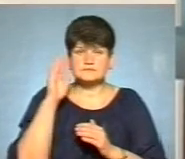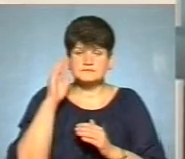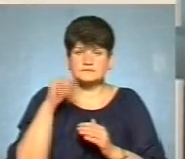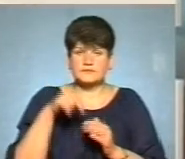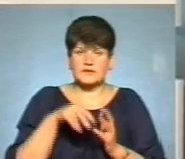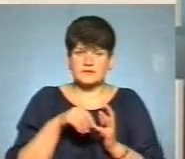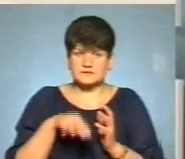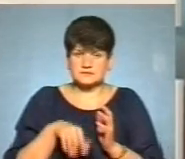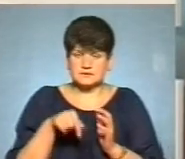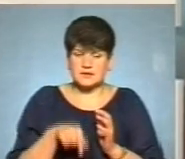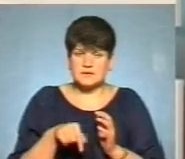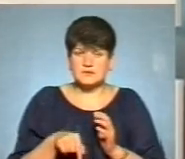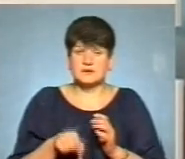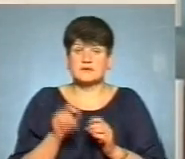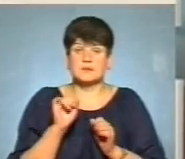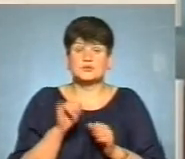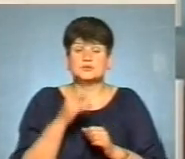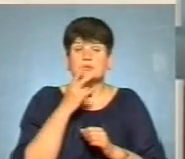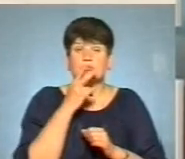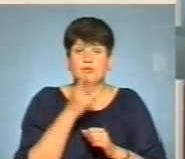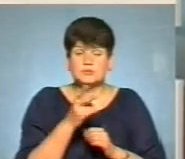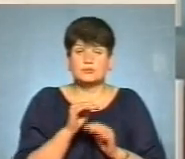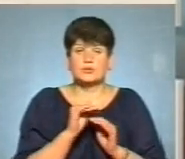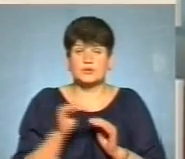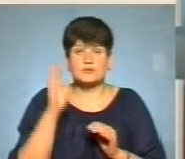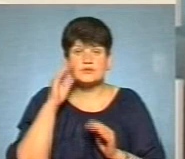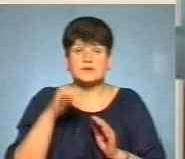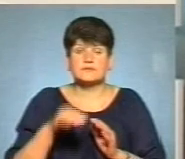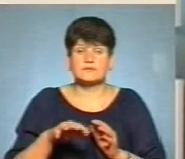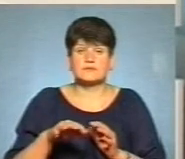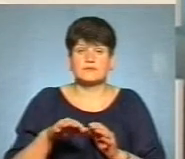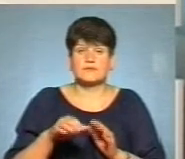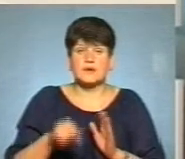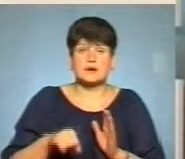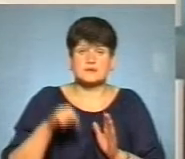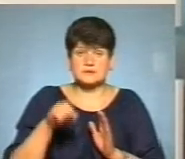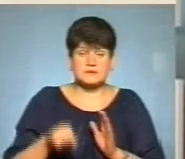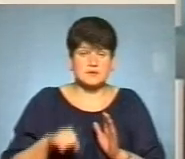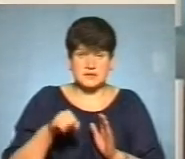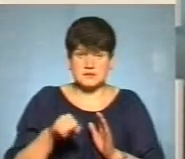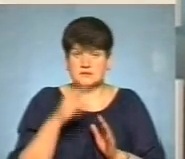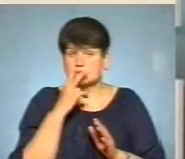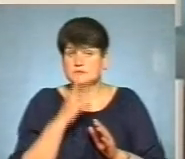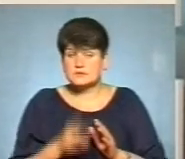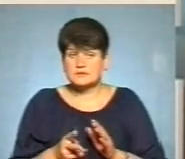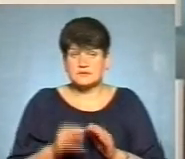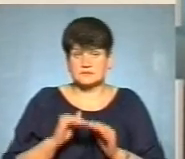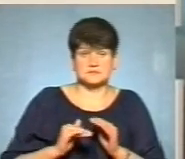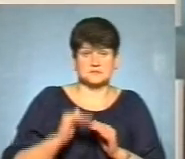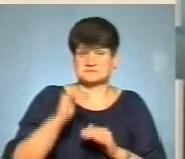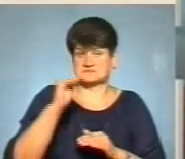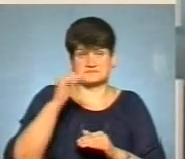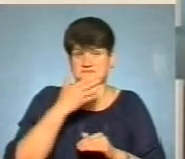в підземні води. І ви навіть можете побачити по рівню води в криницях, що рівень води в криницях після ось таких інтенсивних дощів не дуже